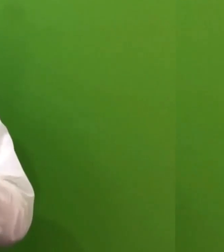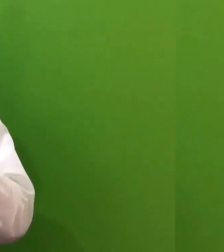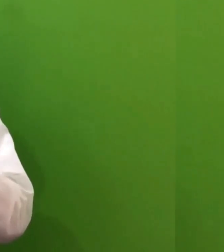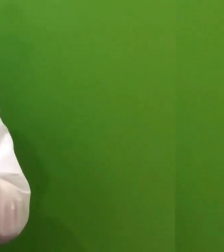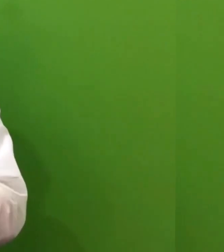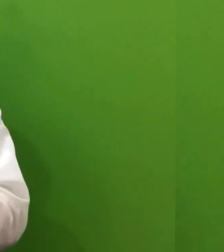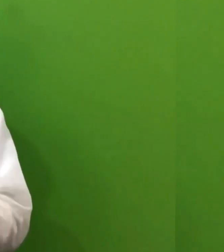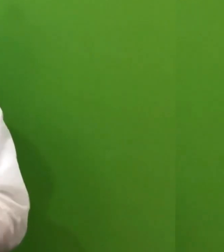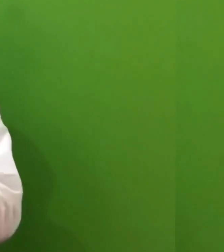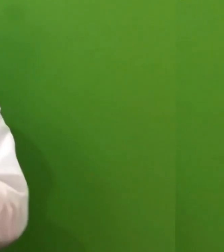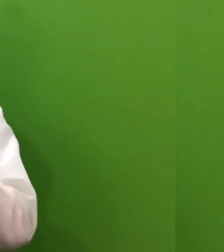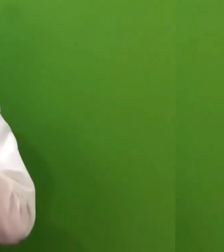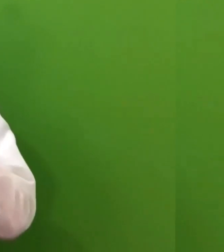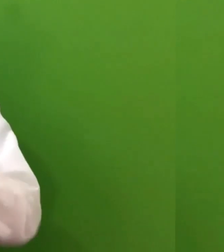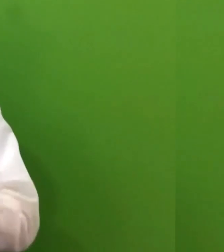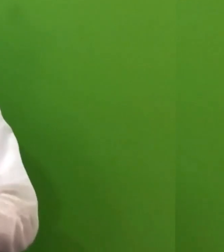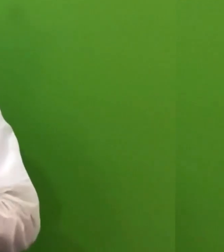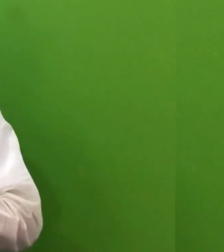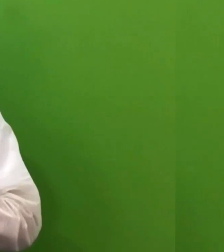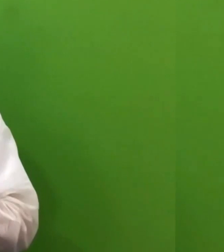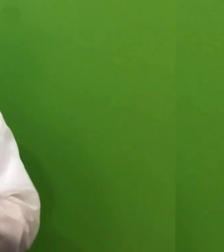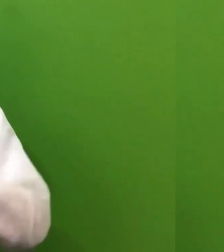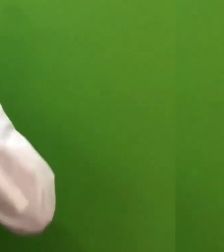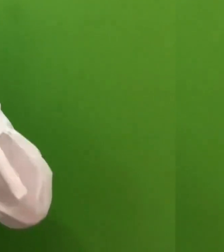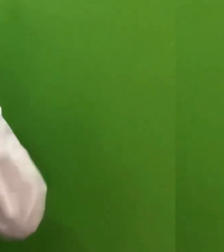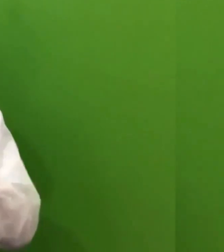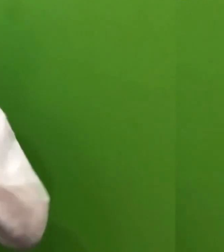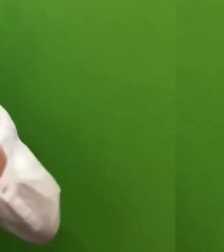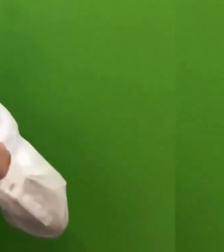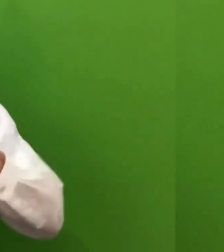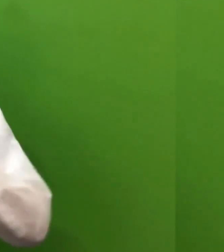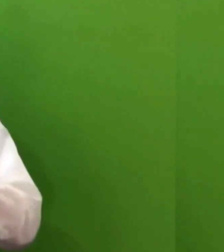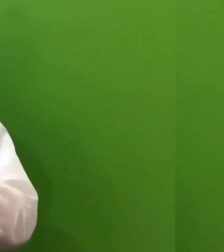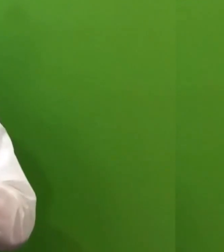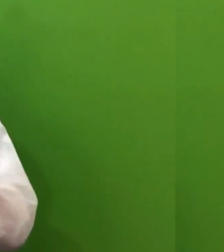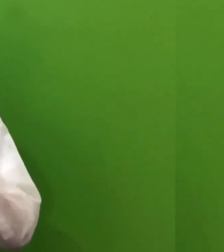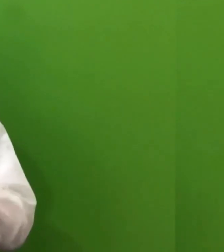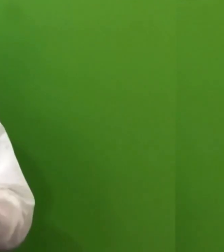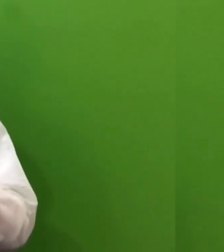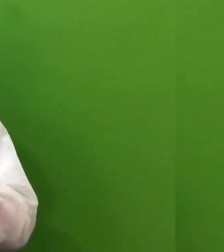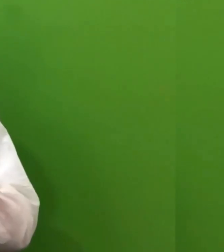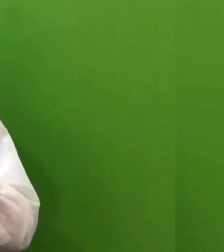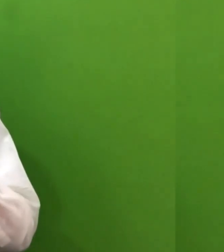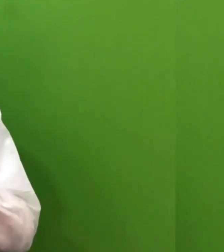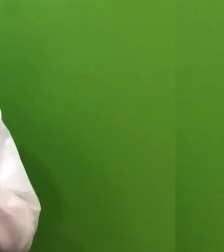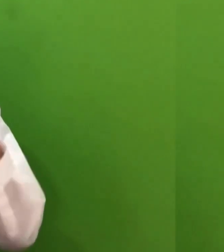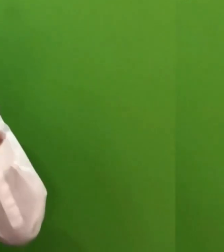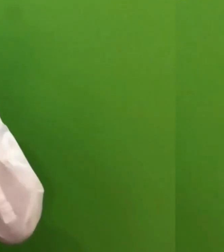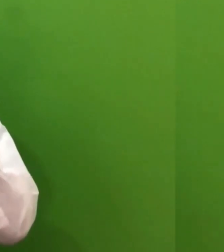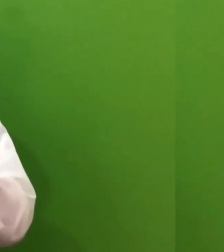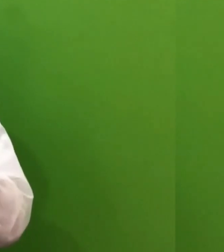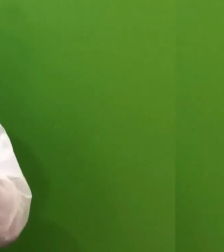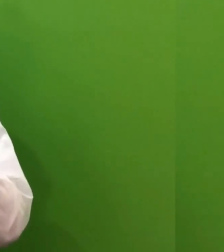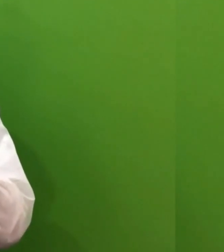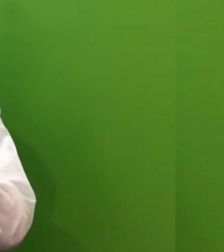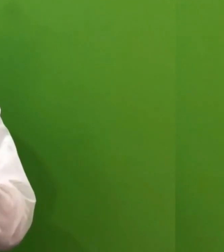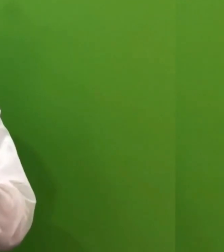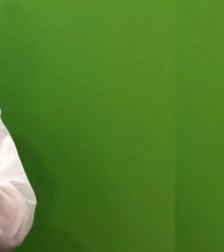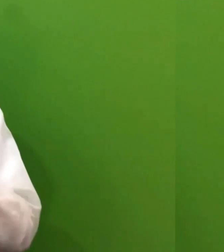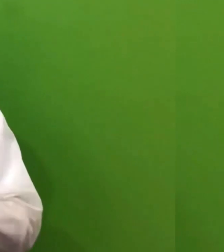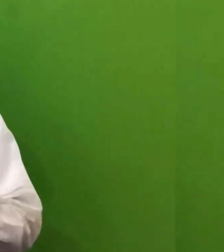살리는 기도로 주님께 나아갑니다. 전 세계 인구 중